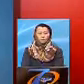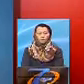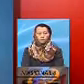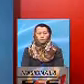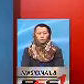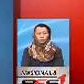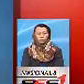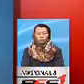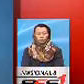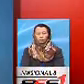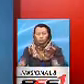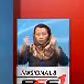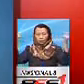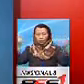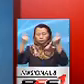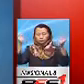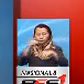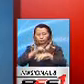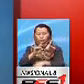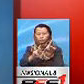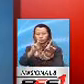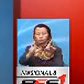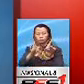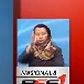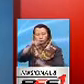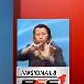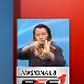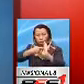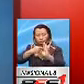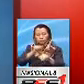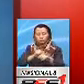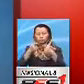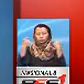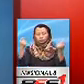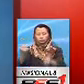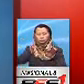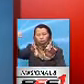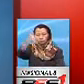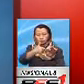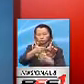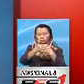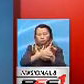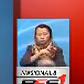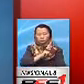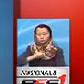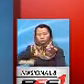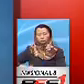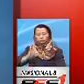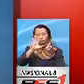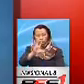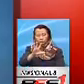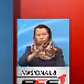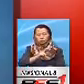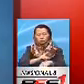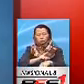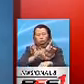negara upacara sambutan di ibugara di jadual bermula dengan istiadat keberangkatan tiba Sultan Mohamad kelima